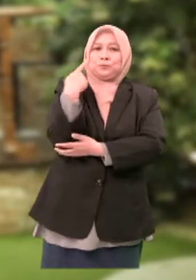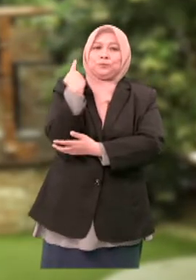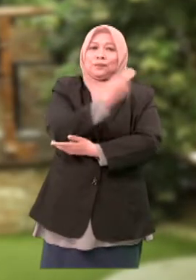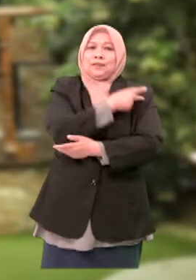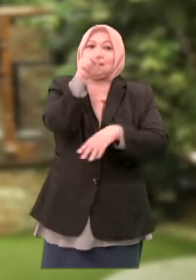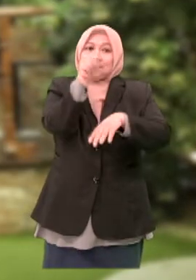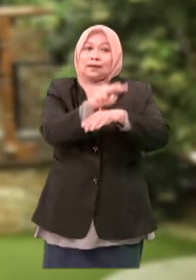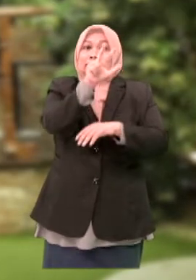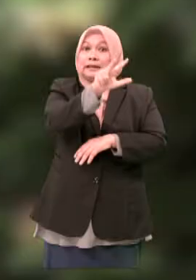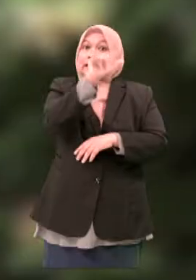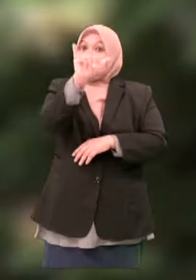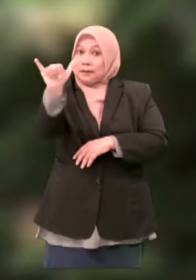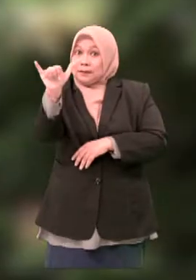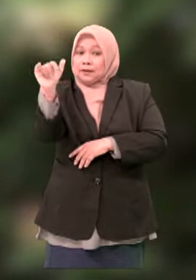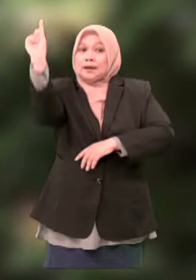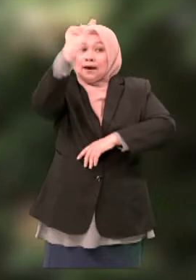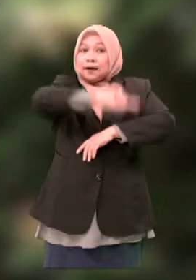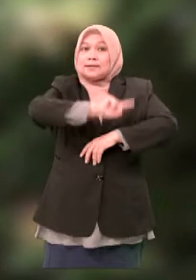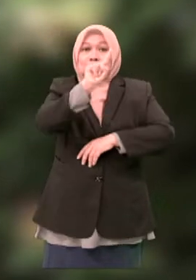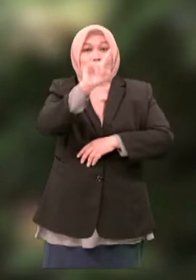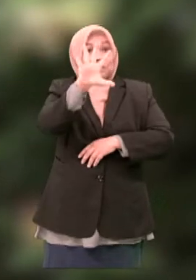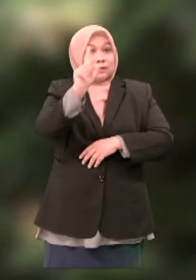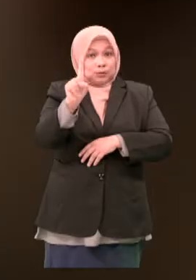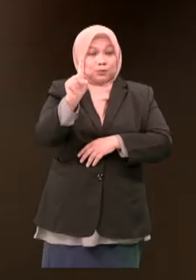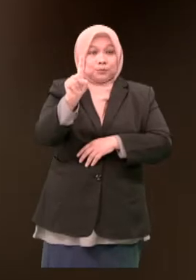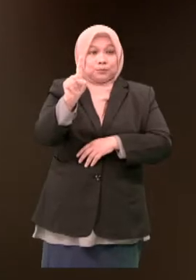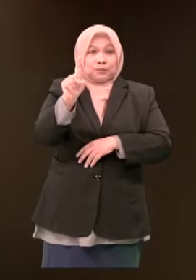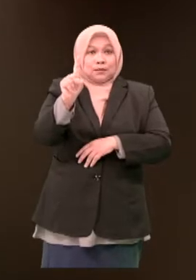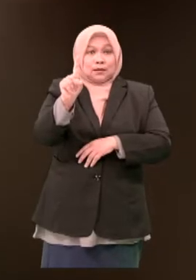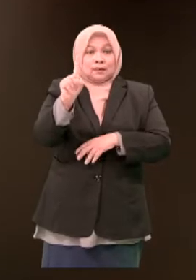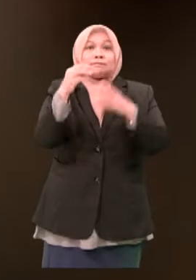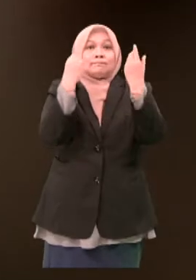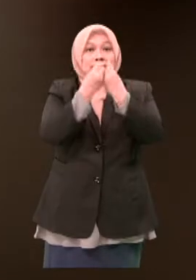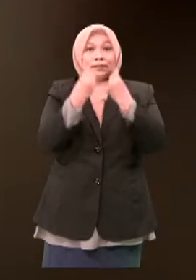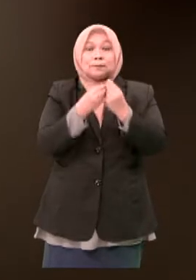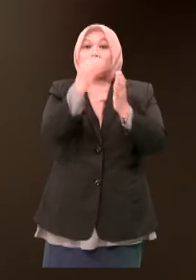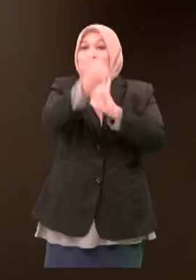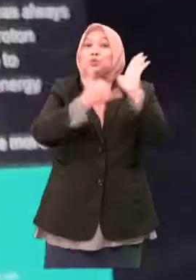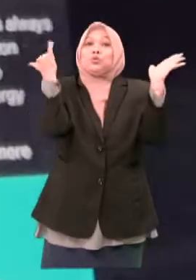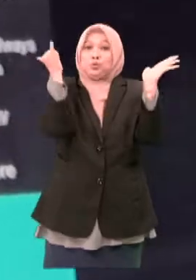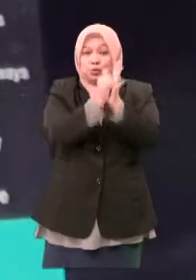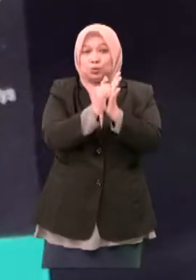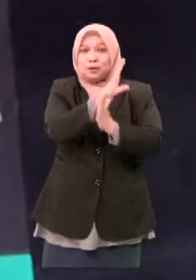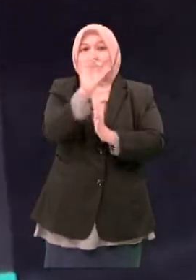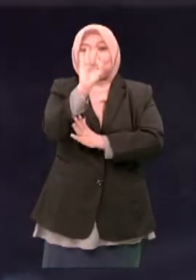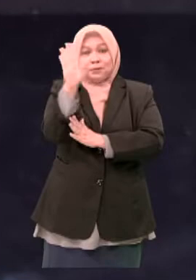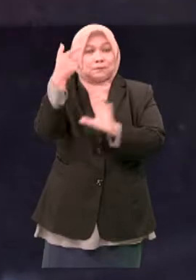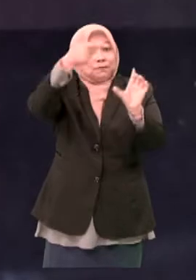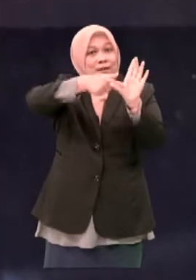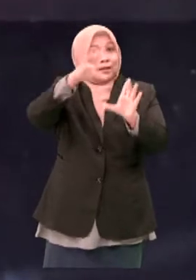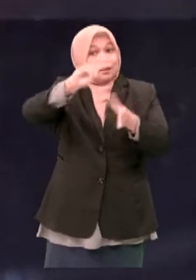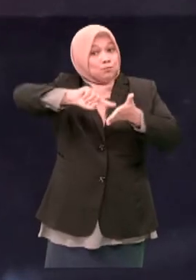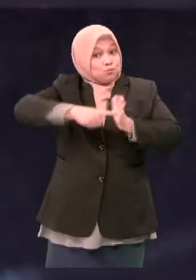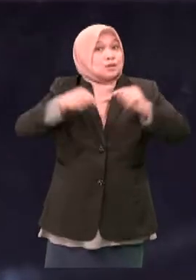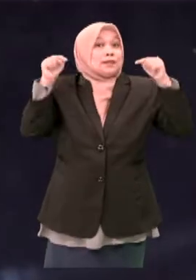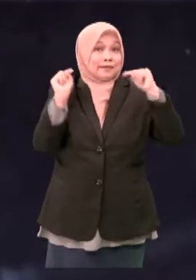tonton 366 hari ke-151 di laman rasmi YouTube dan Facebook Petronas mulai